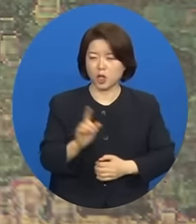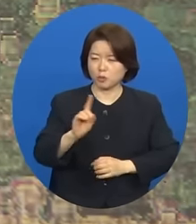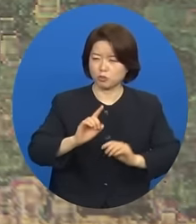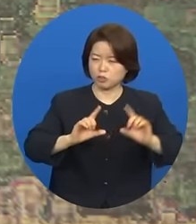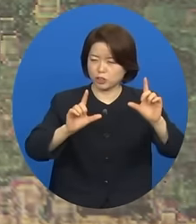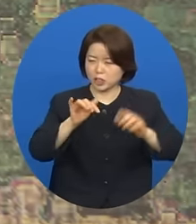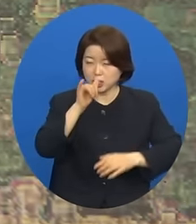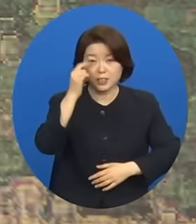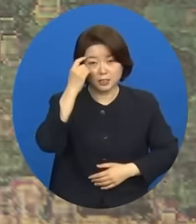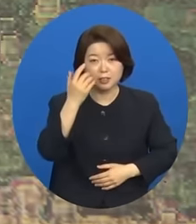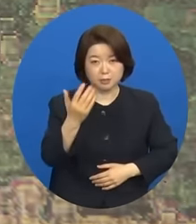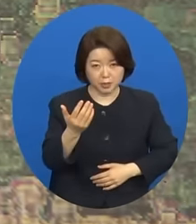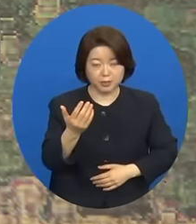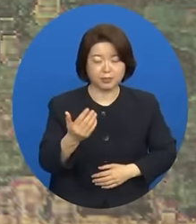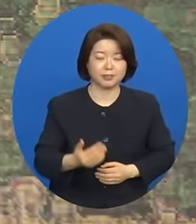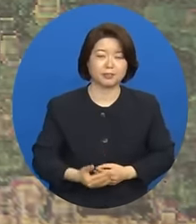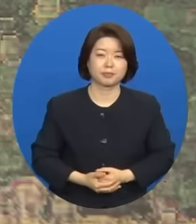있었냐면,